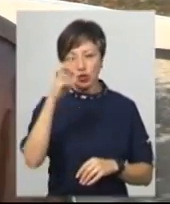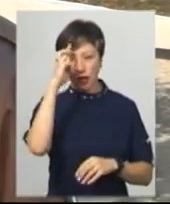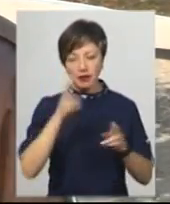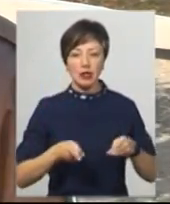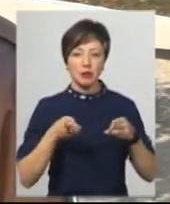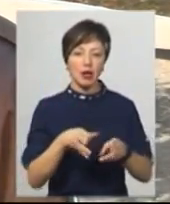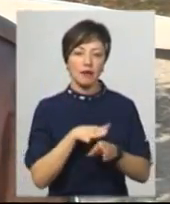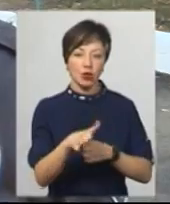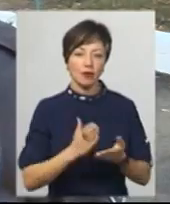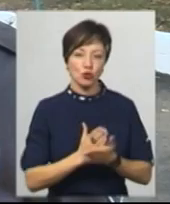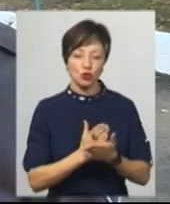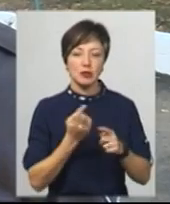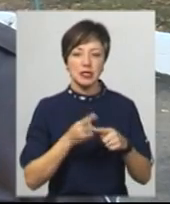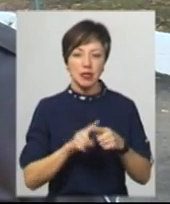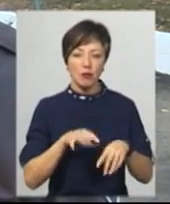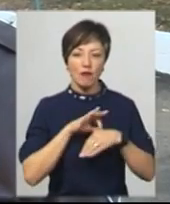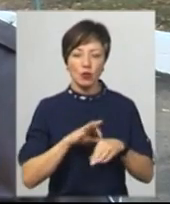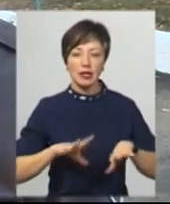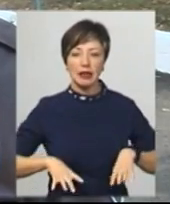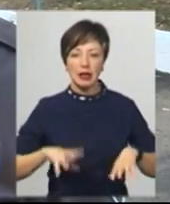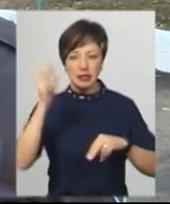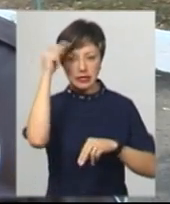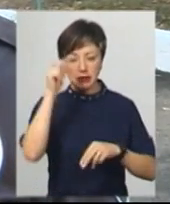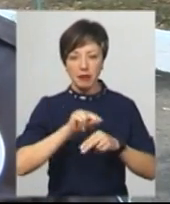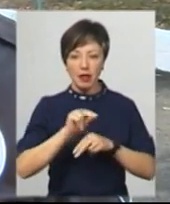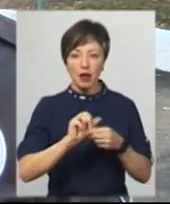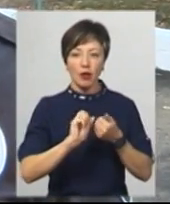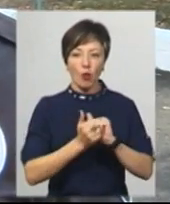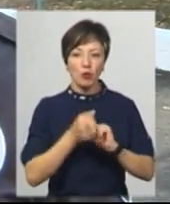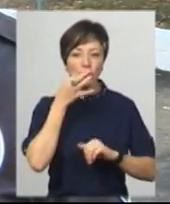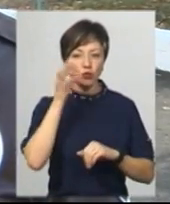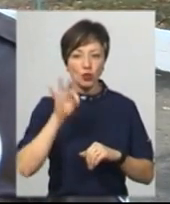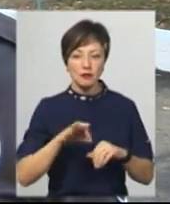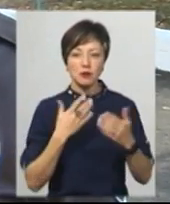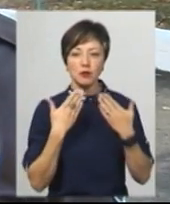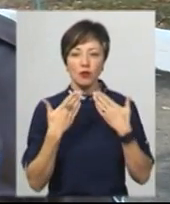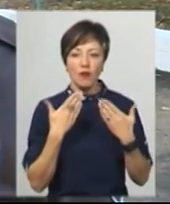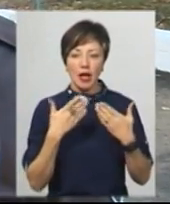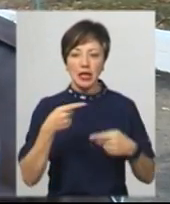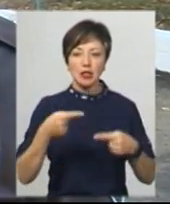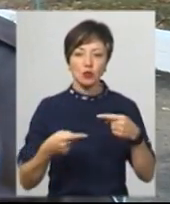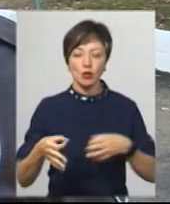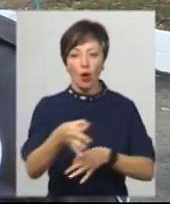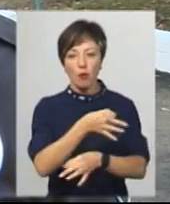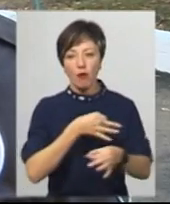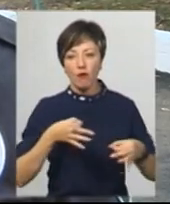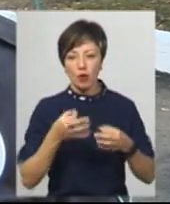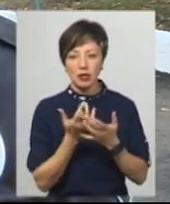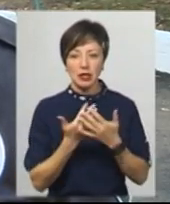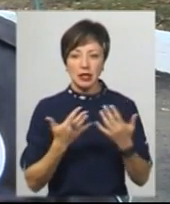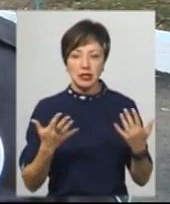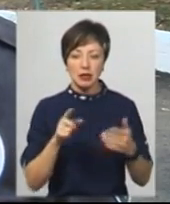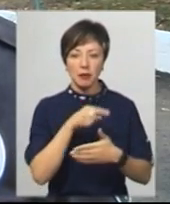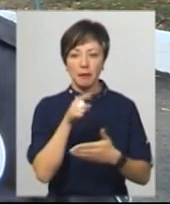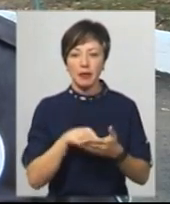кримінальної виконавчої служби. Це проводиться як тренінг-семінар для обміну досвідом, спілкування, дискусії, обговорення різних